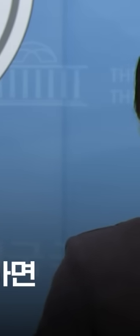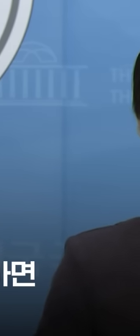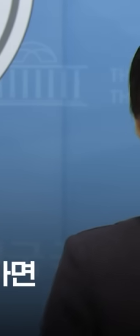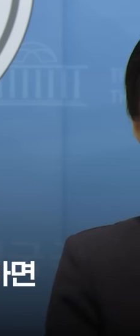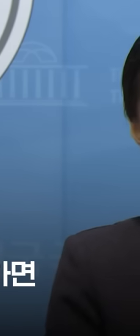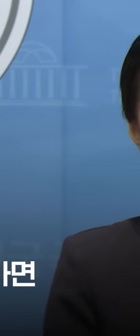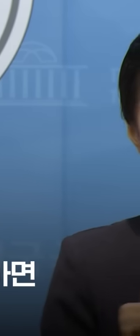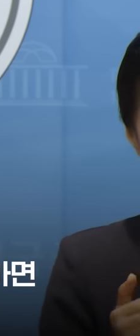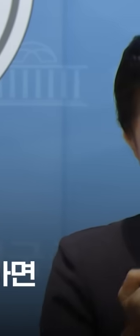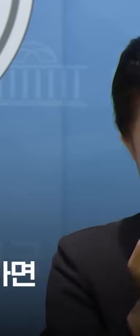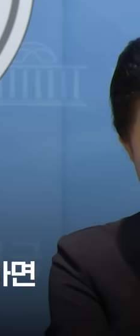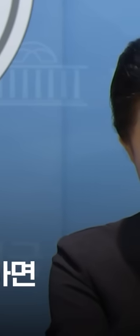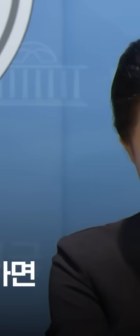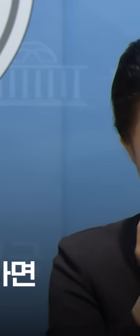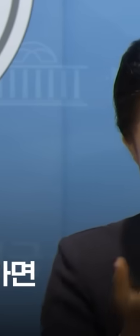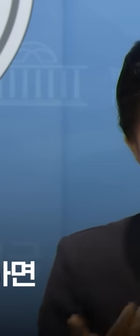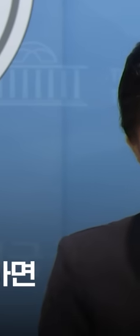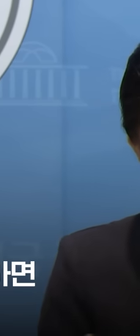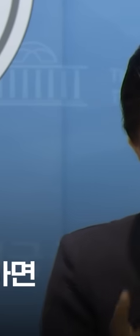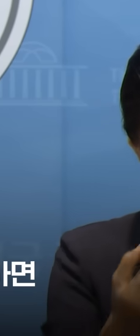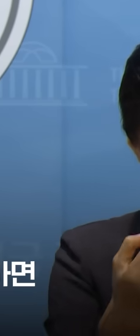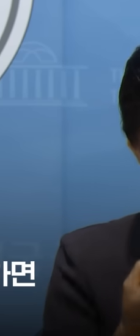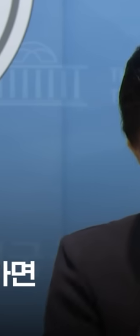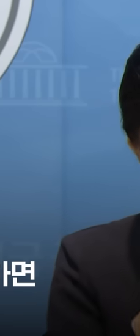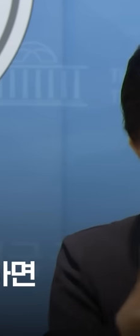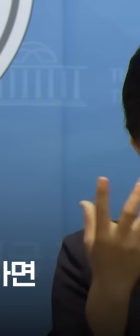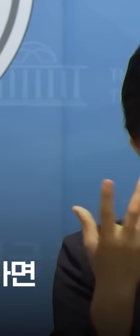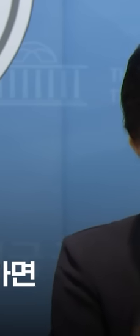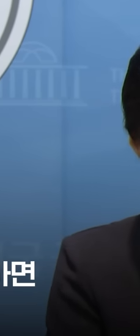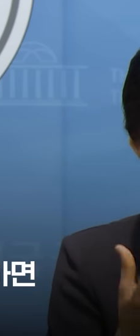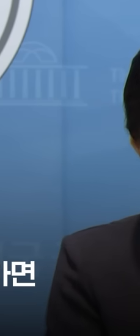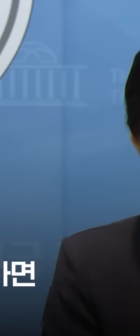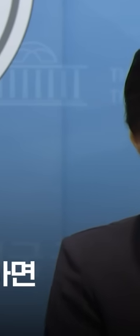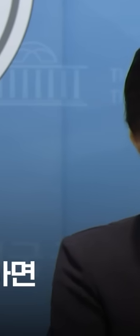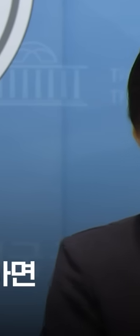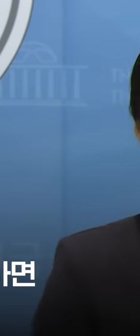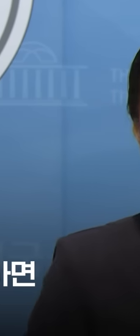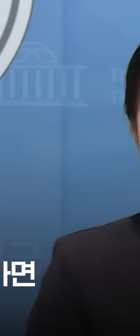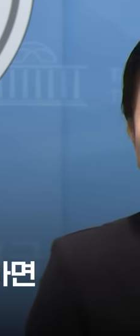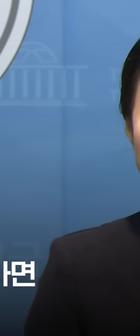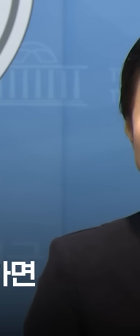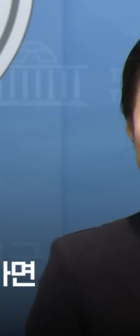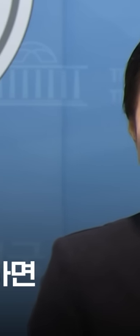국민을 우습게 여기는 억지입니다 이제